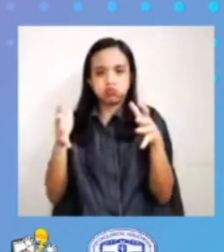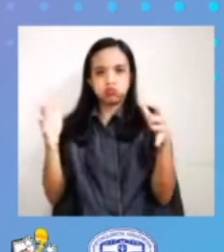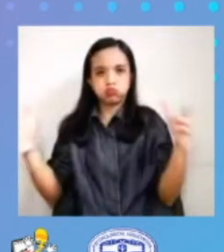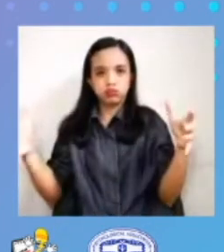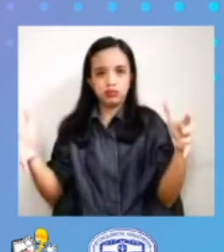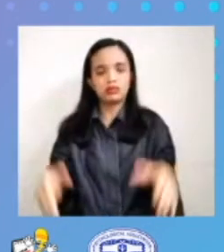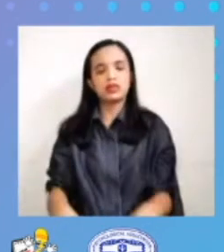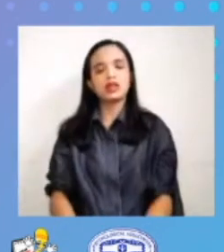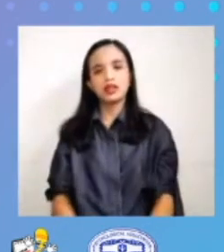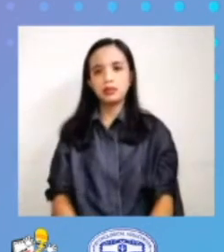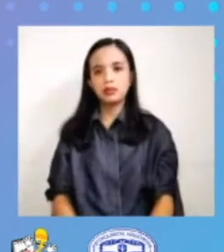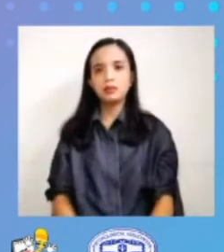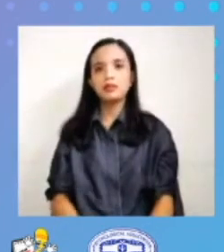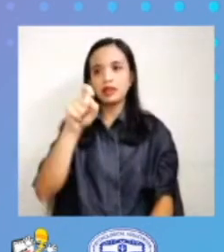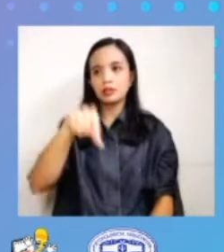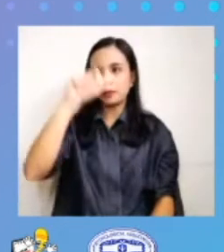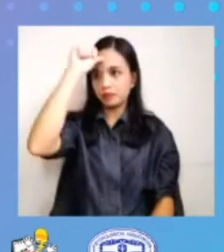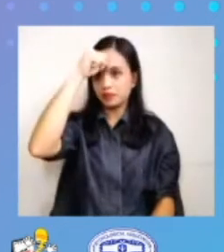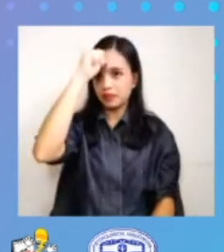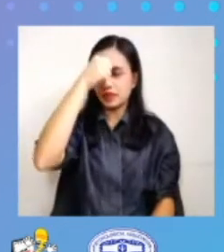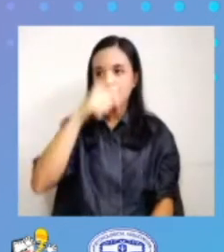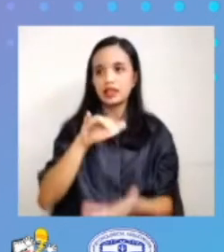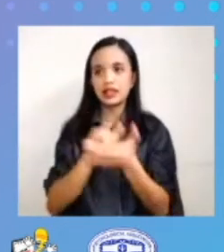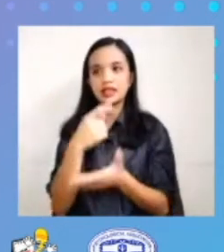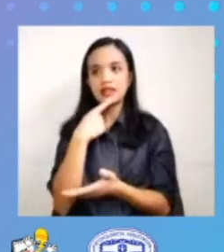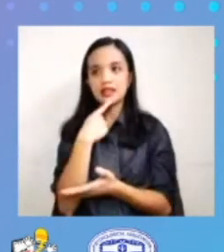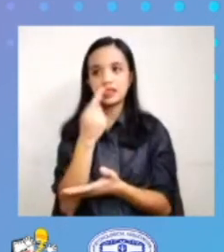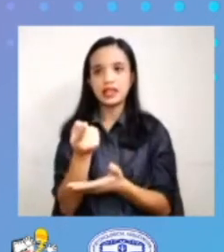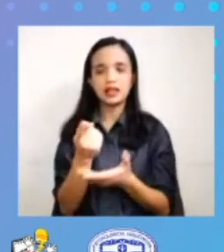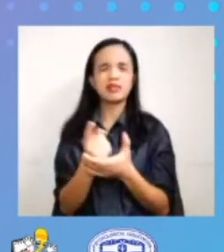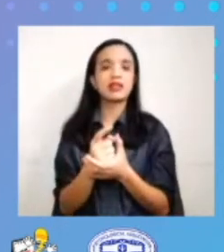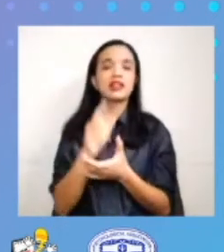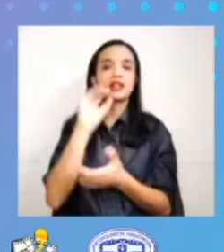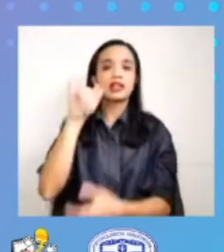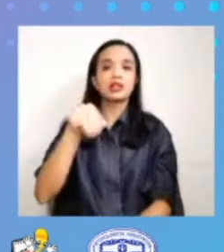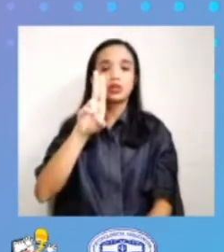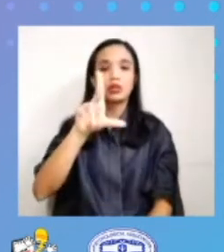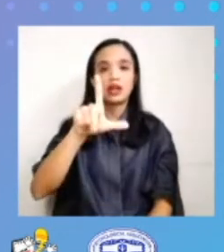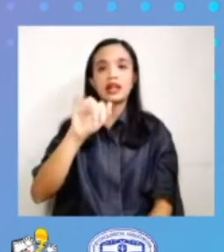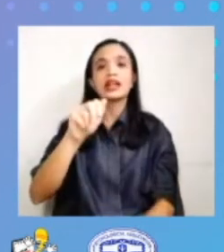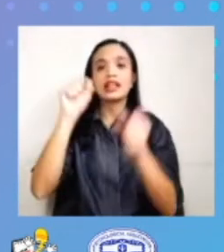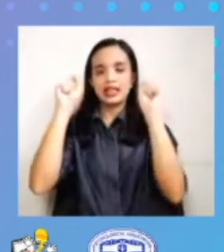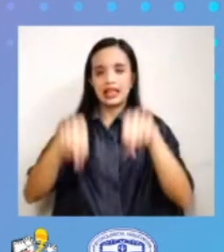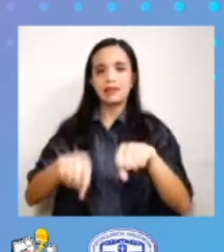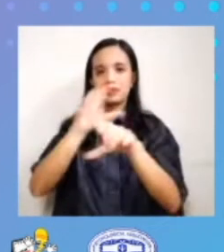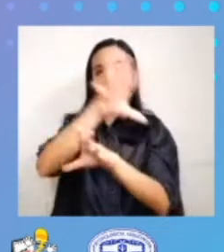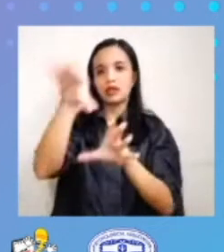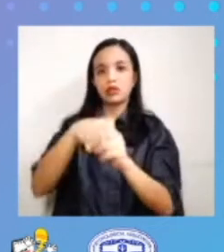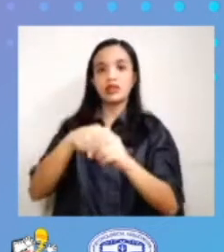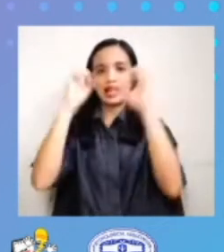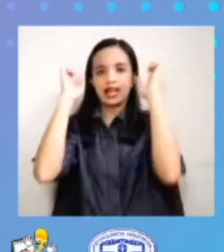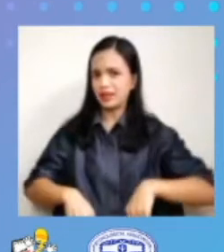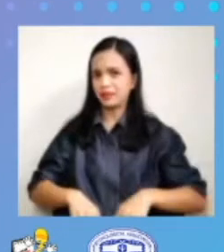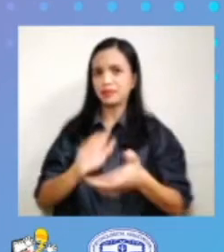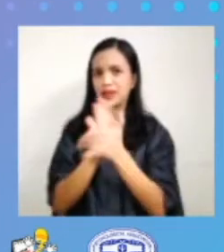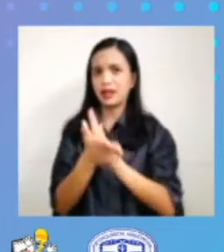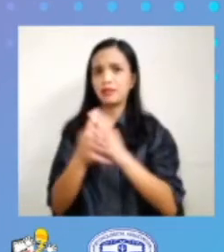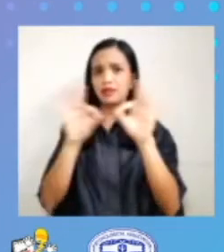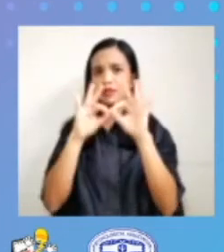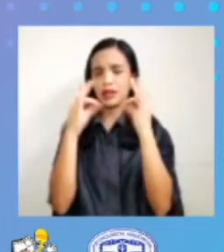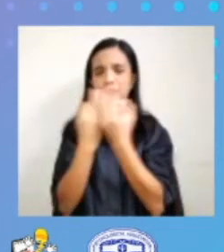ngayon po, na merong, kasi lagi tayo nasa bahay, no, ngayon. Parang yung pagkain din talaga natin minsan, hindi